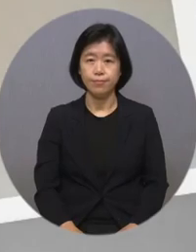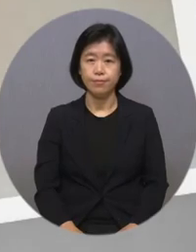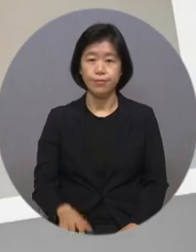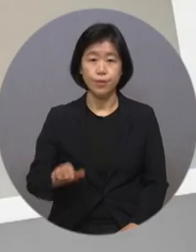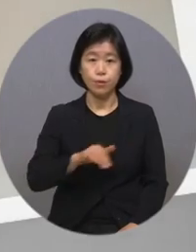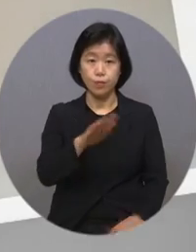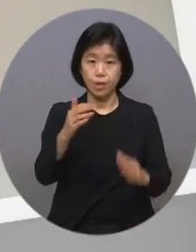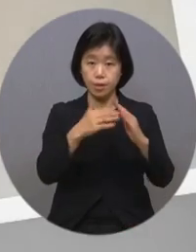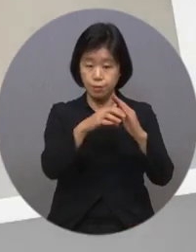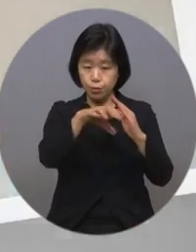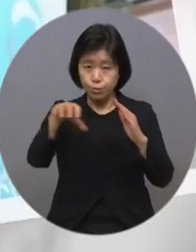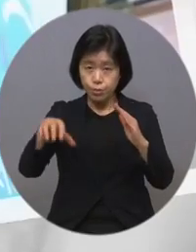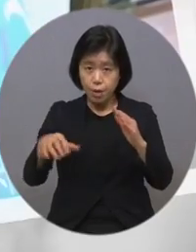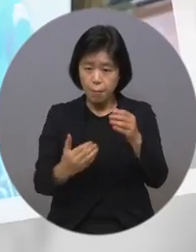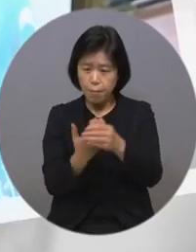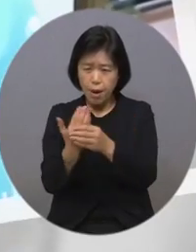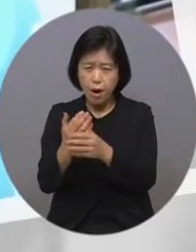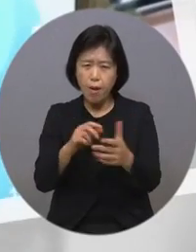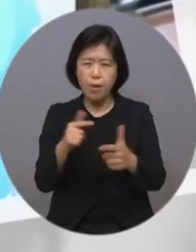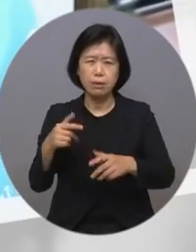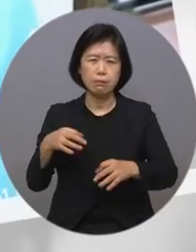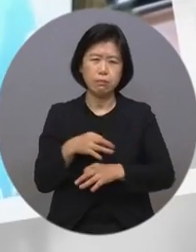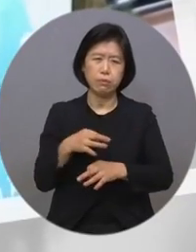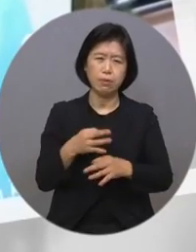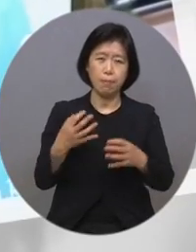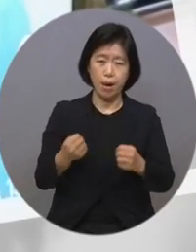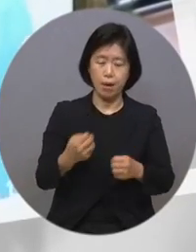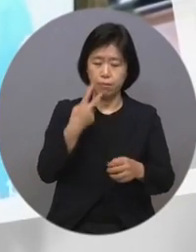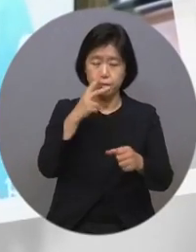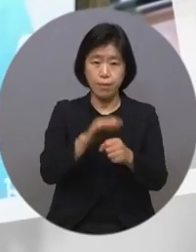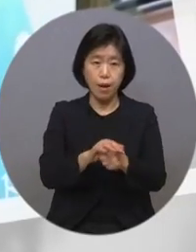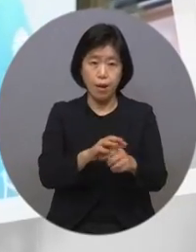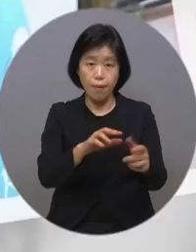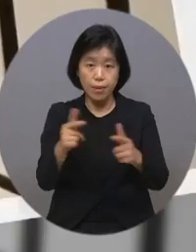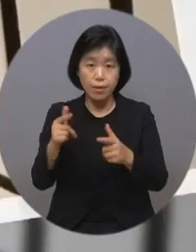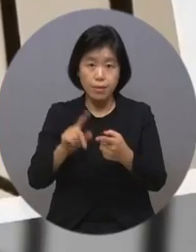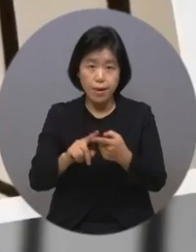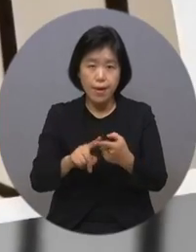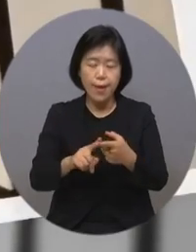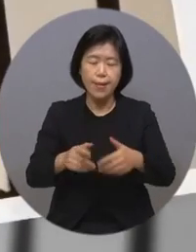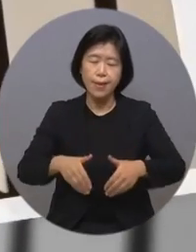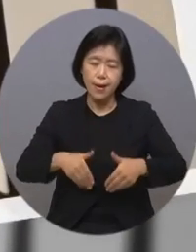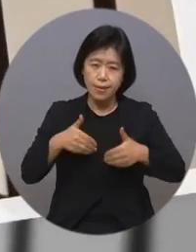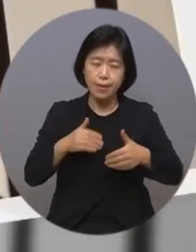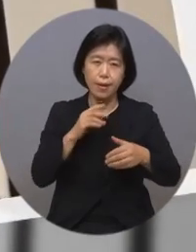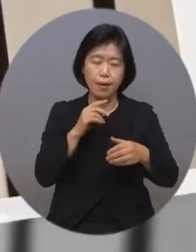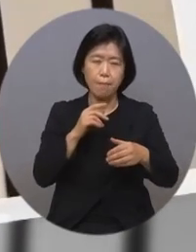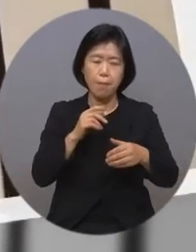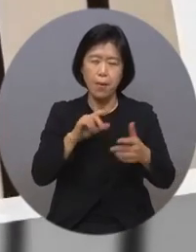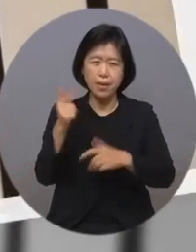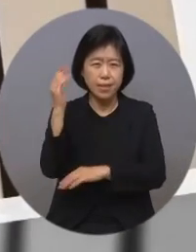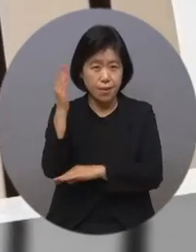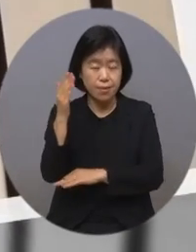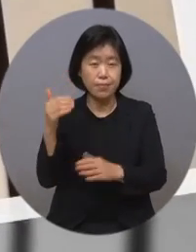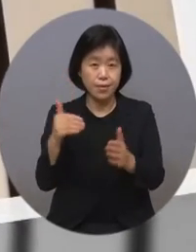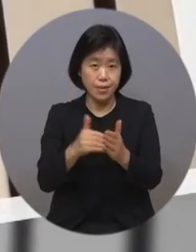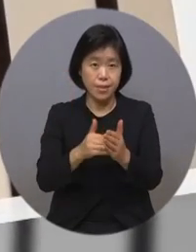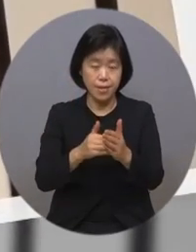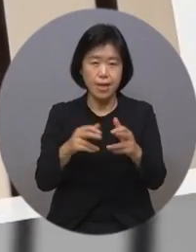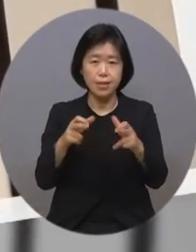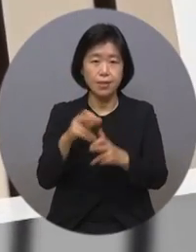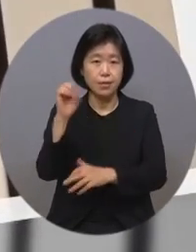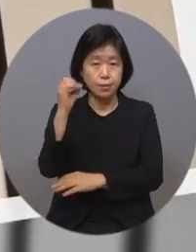우리 주변에서 일어나는 불공정한 사례부터 억울한 사연, 따뜻한 미담까지 장애인신문과 웰페어